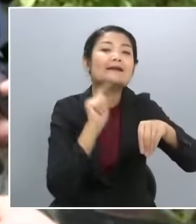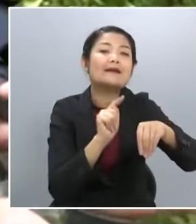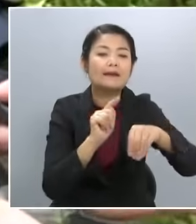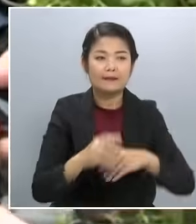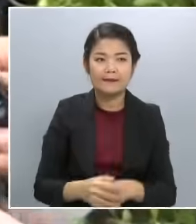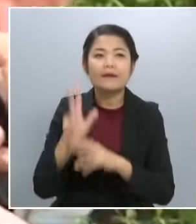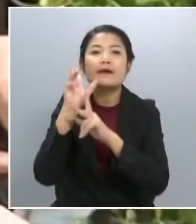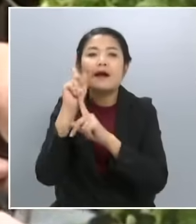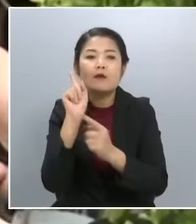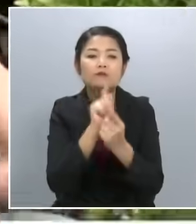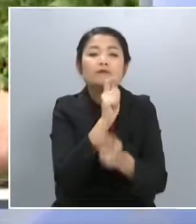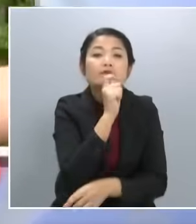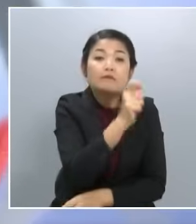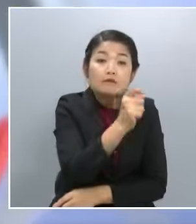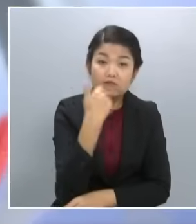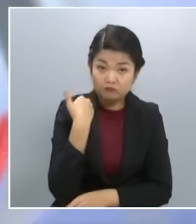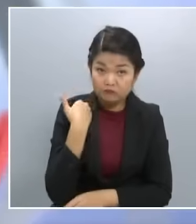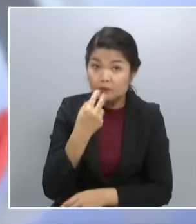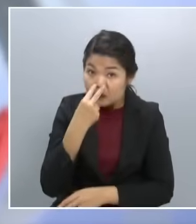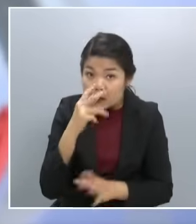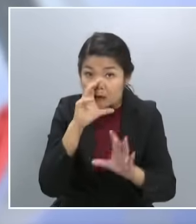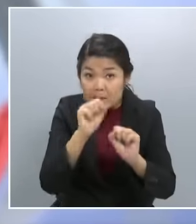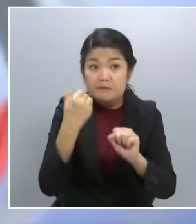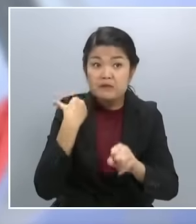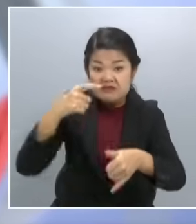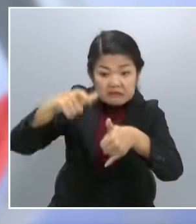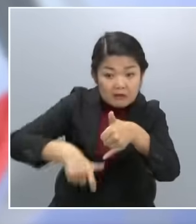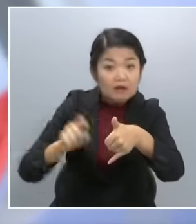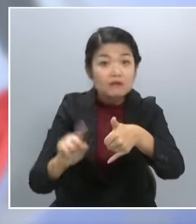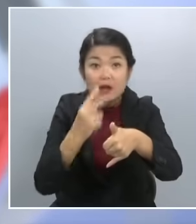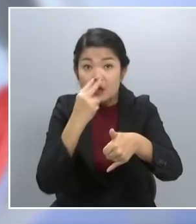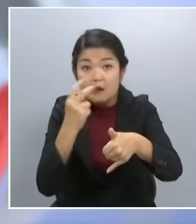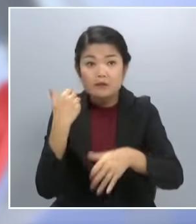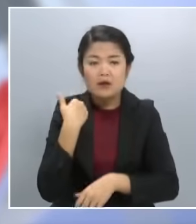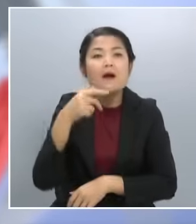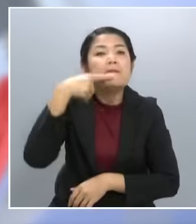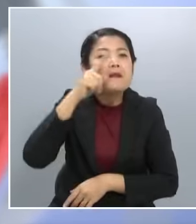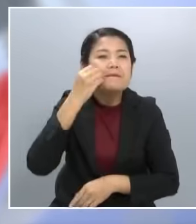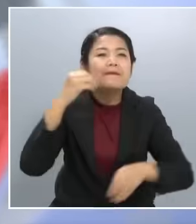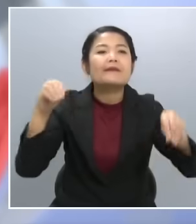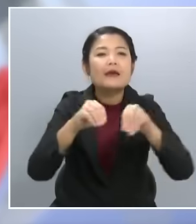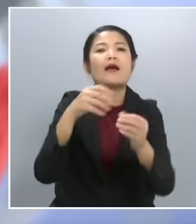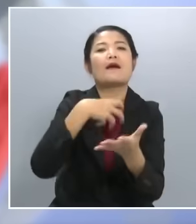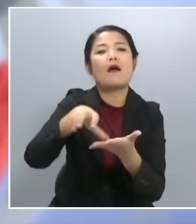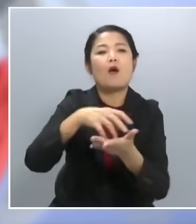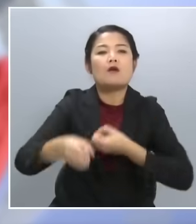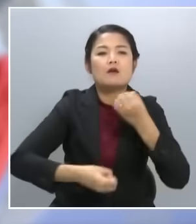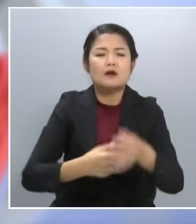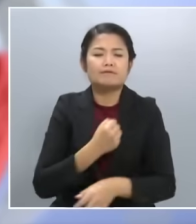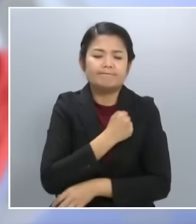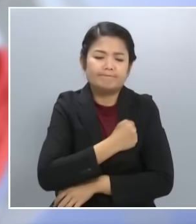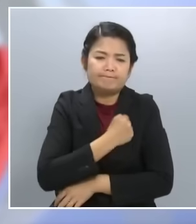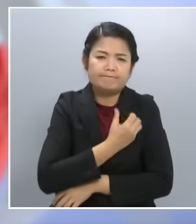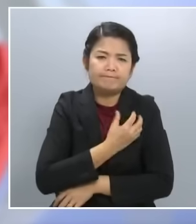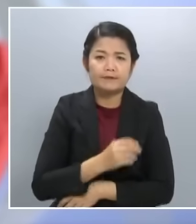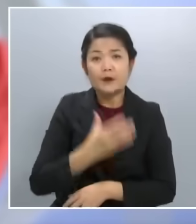ข่าวก็ไปสัมภาษณ์่ะว่าแบบมีมั้ยเห็นมั้ยพฤติกรรมเป็นยังไงเนี่ยป้าข้างบ้านแกก็บอกมาแบบนี้บอกใจหายเราก็โบ้